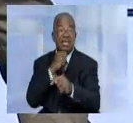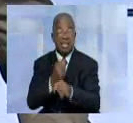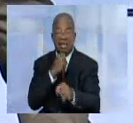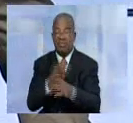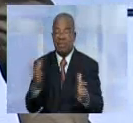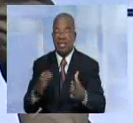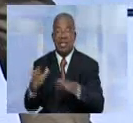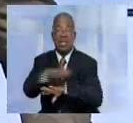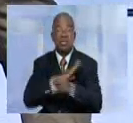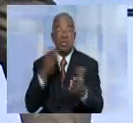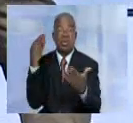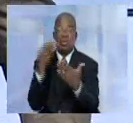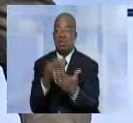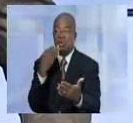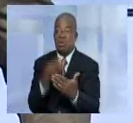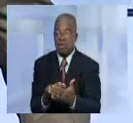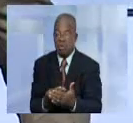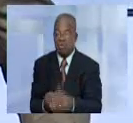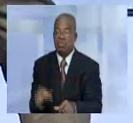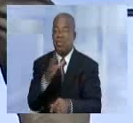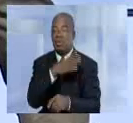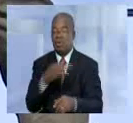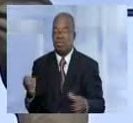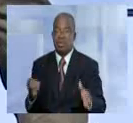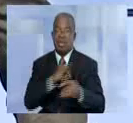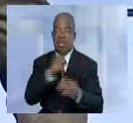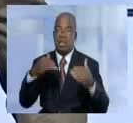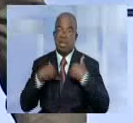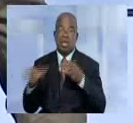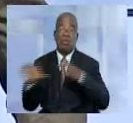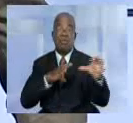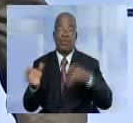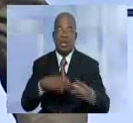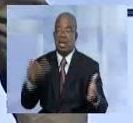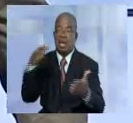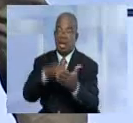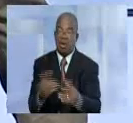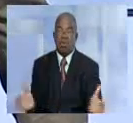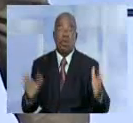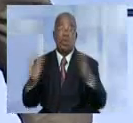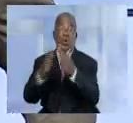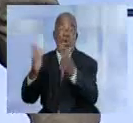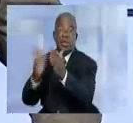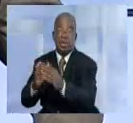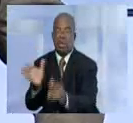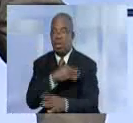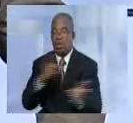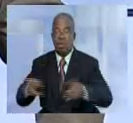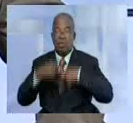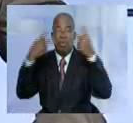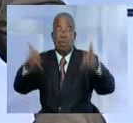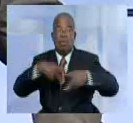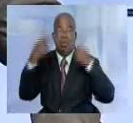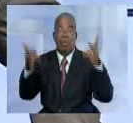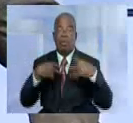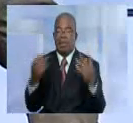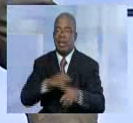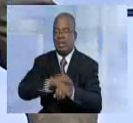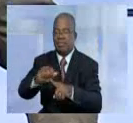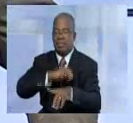formation qui s'inscrit dans sa nouvelle politique pour exporter son expertise a enregistré la présence d'une dizaine de